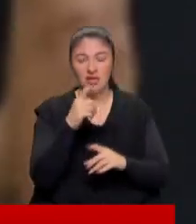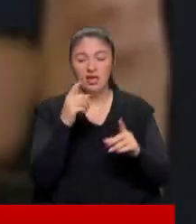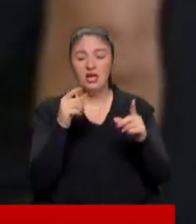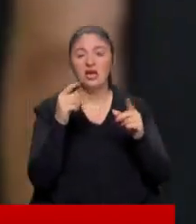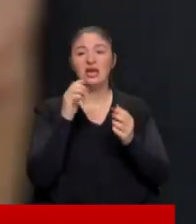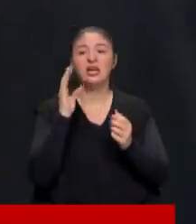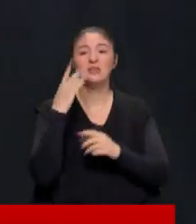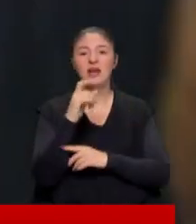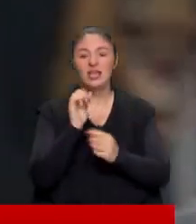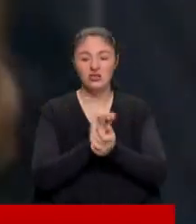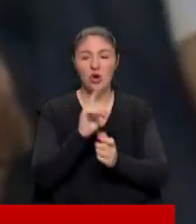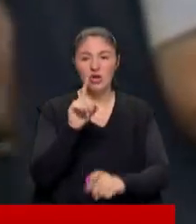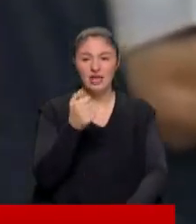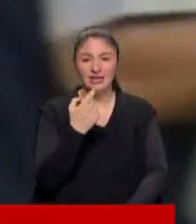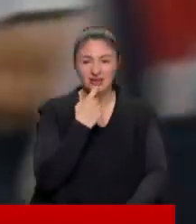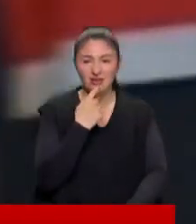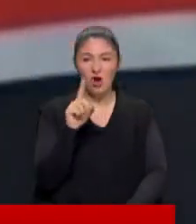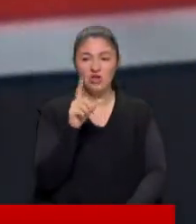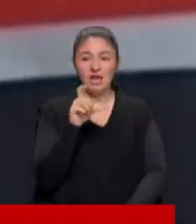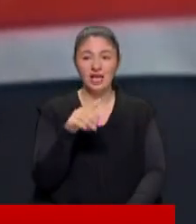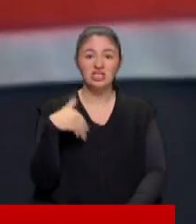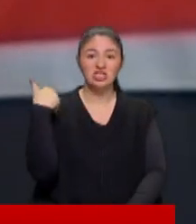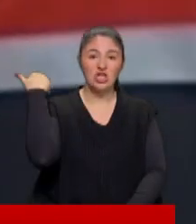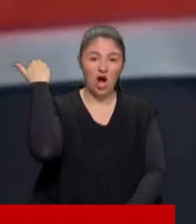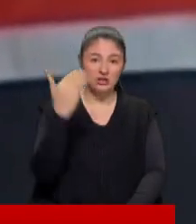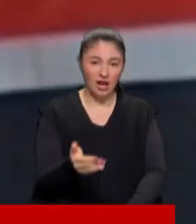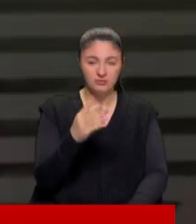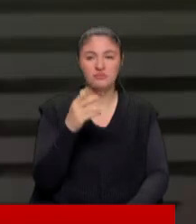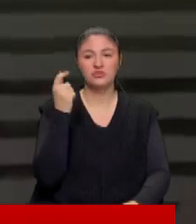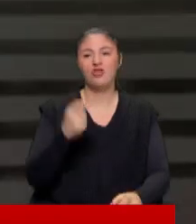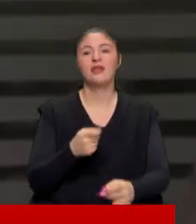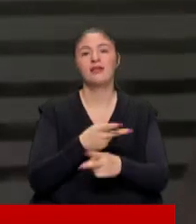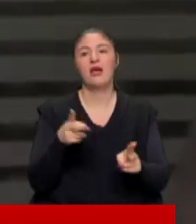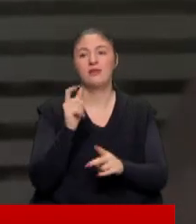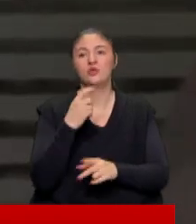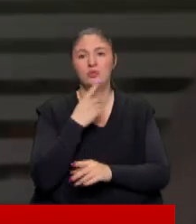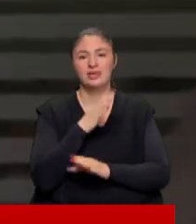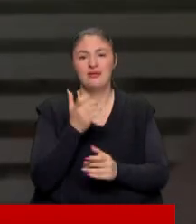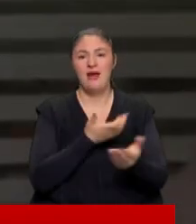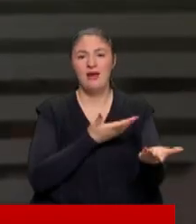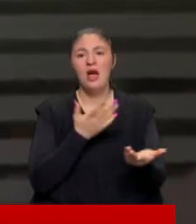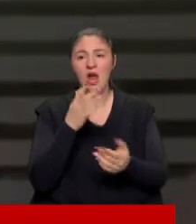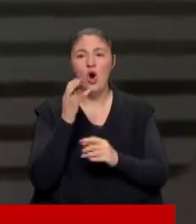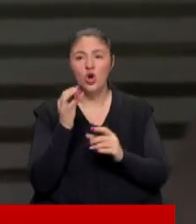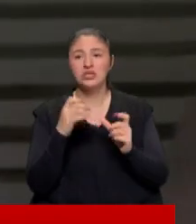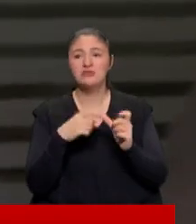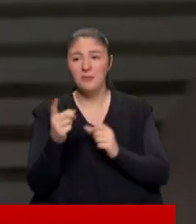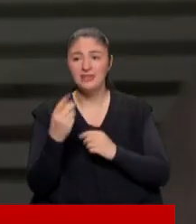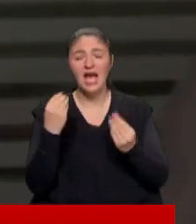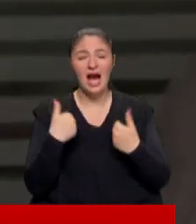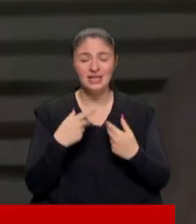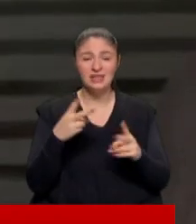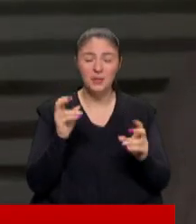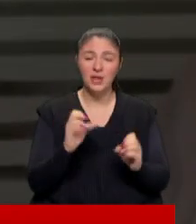cezaevinde geçirdiği sadece 16 yıl 10 ayın ardından şartlı tahliye edildi. Sözün bittiği yerdeyiz. Eğer o gün Samas iyi